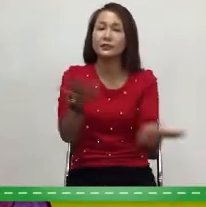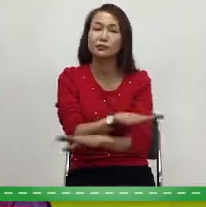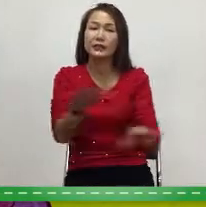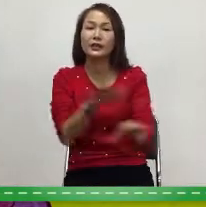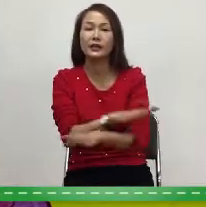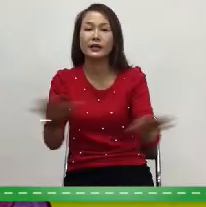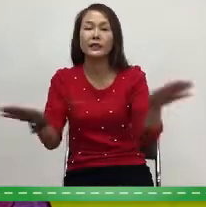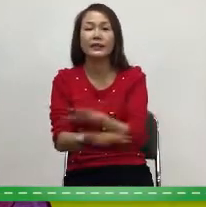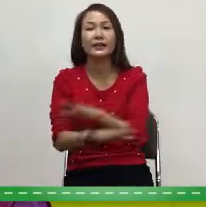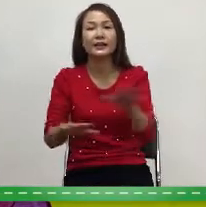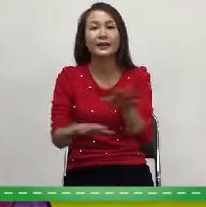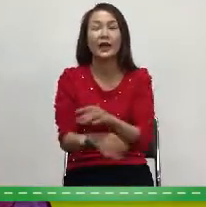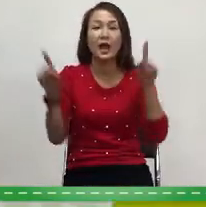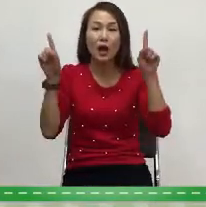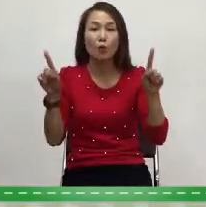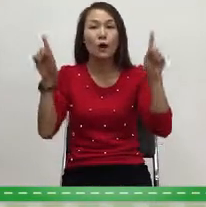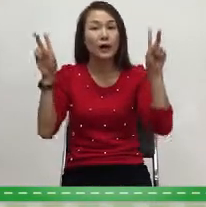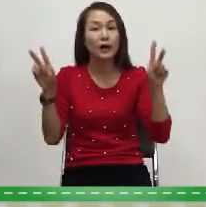Falsabomia,